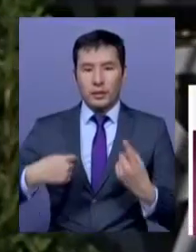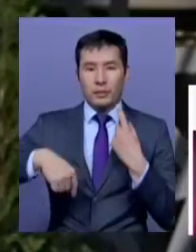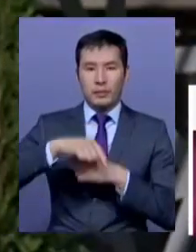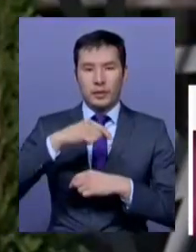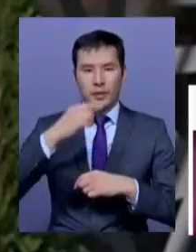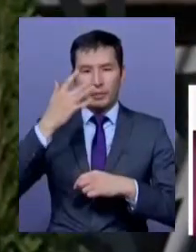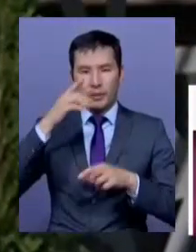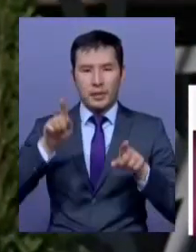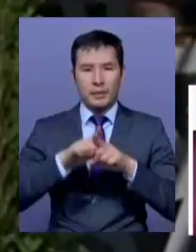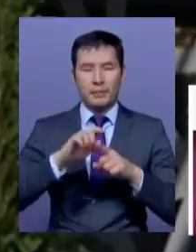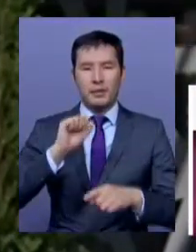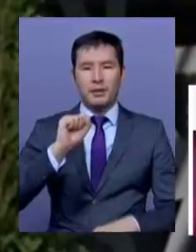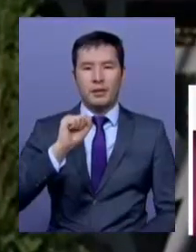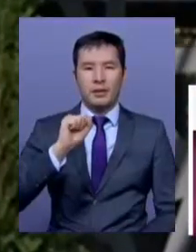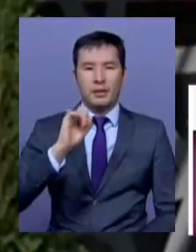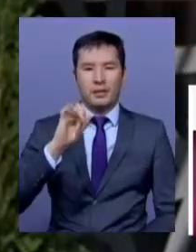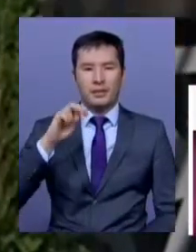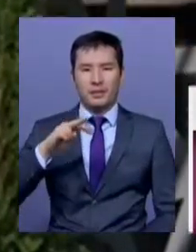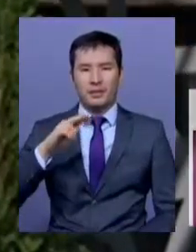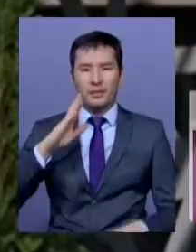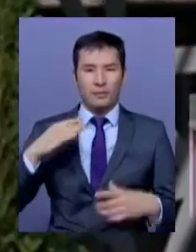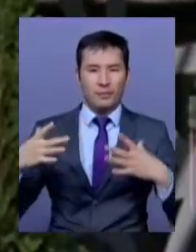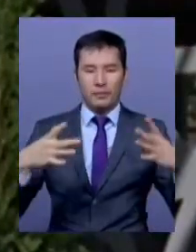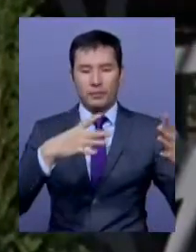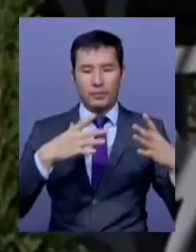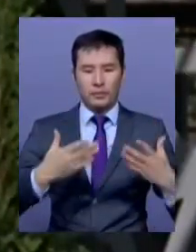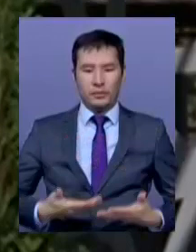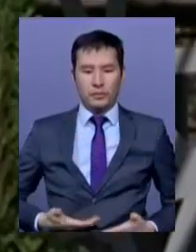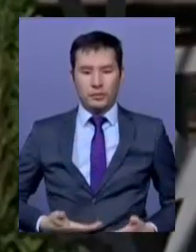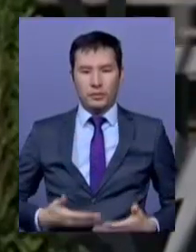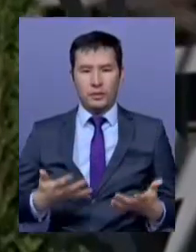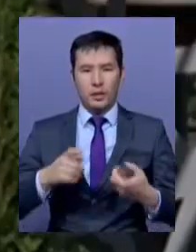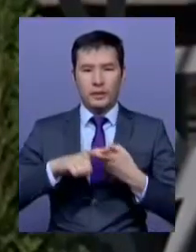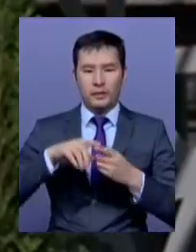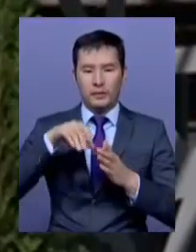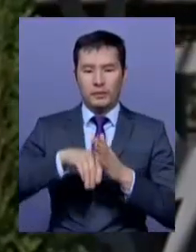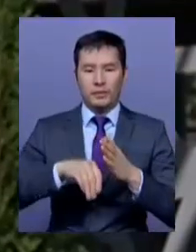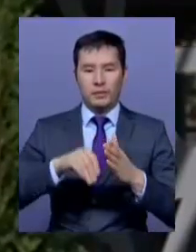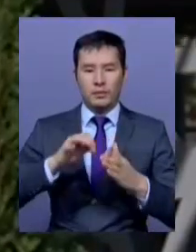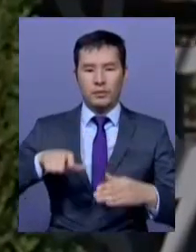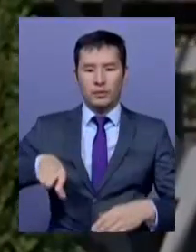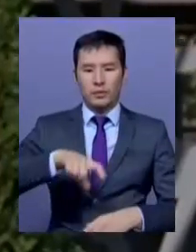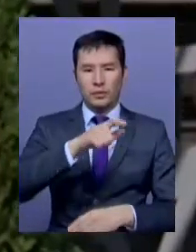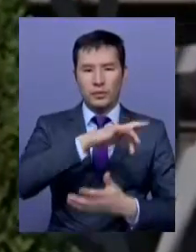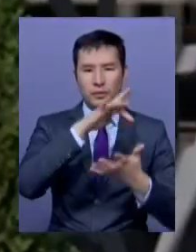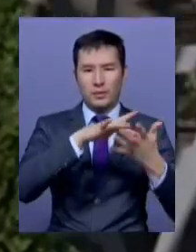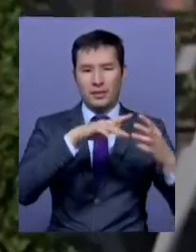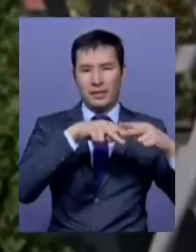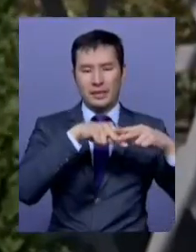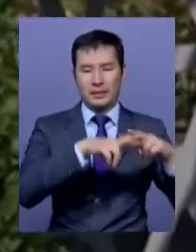мынау жұмыс бітіп, жиналып соның ашылуына келіп отырмыз бәріміз. Мен сол кезде